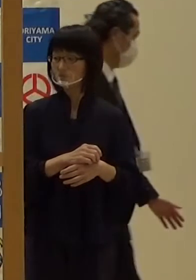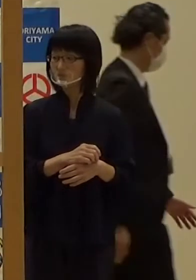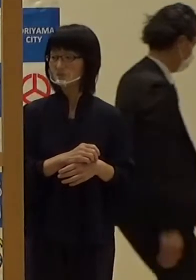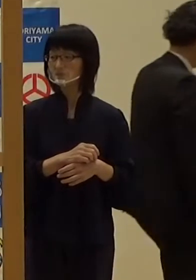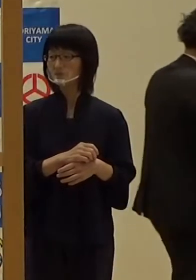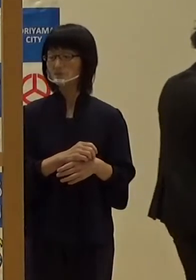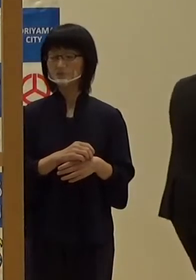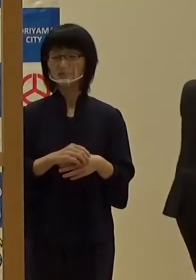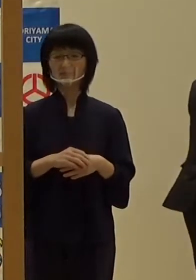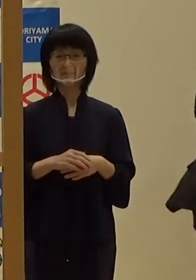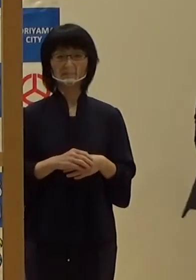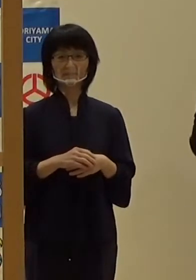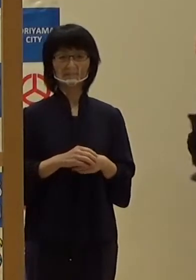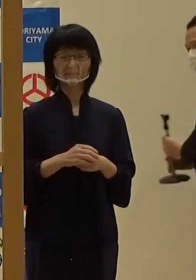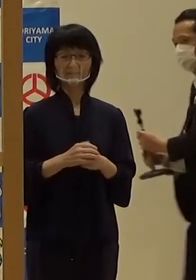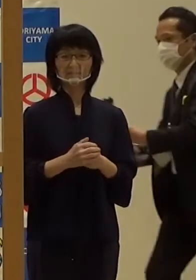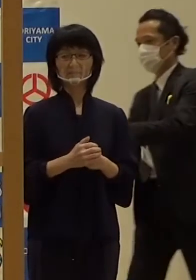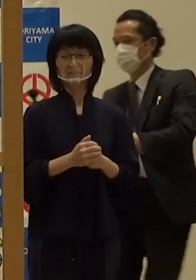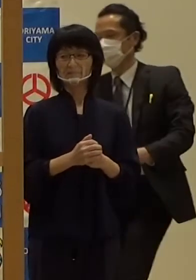たいでして、